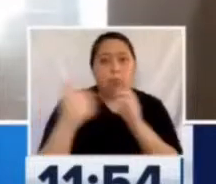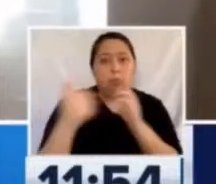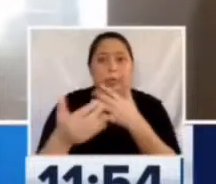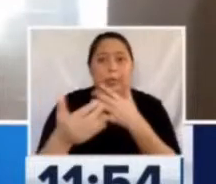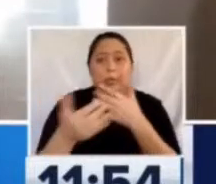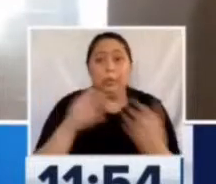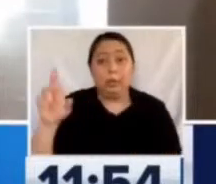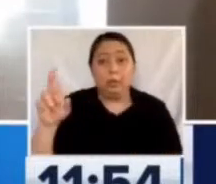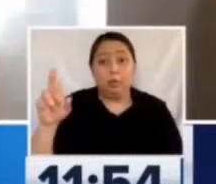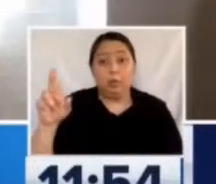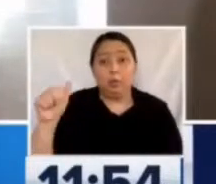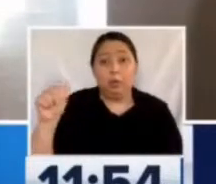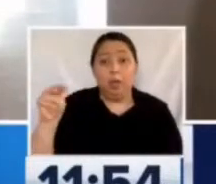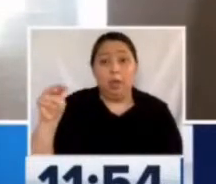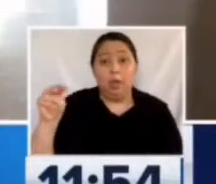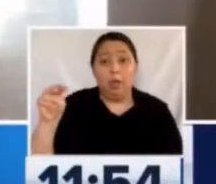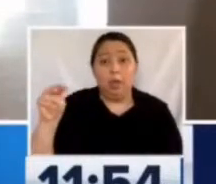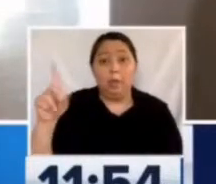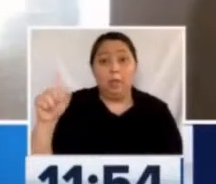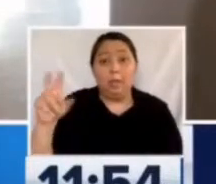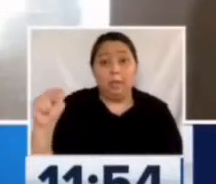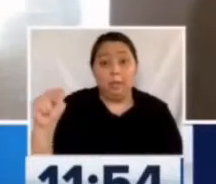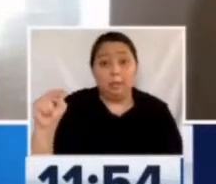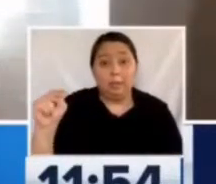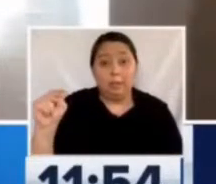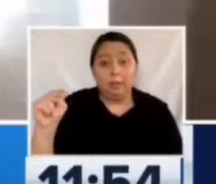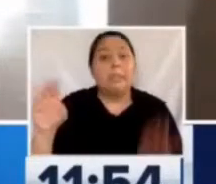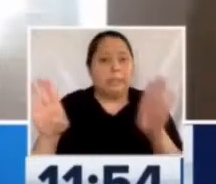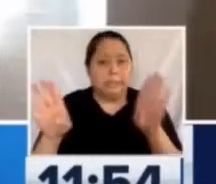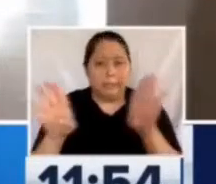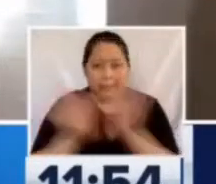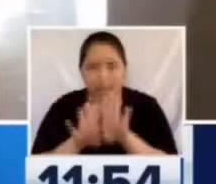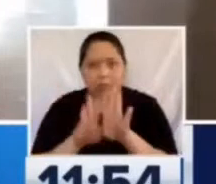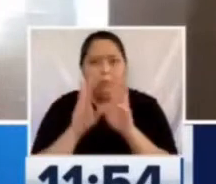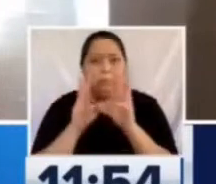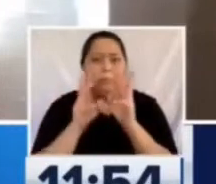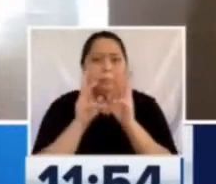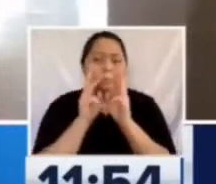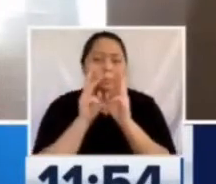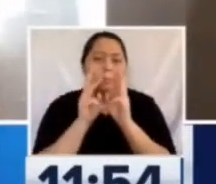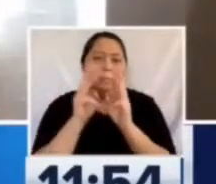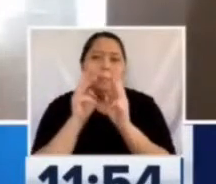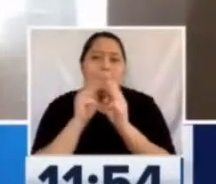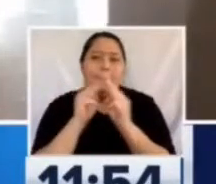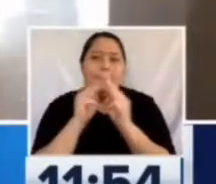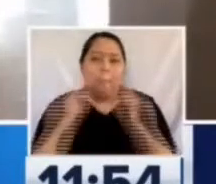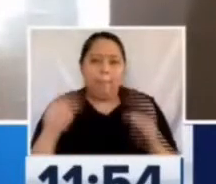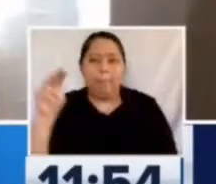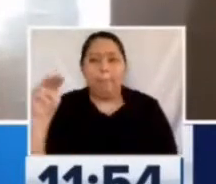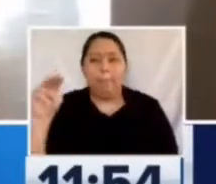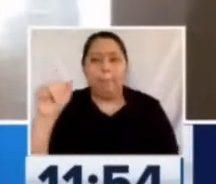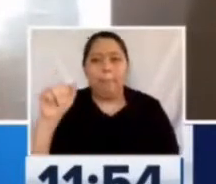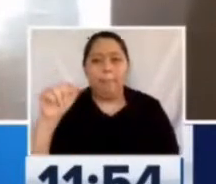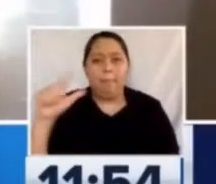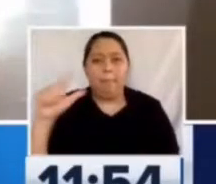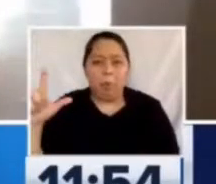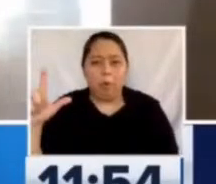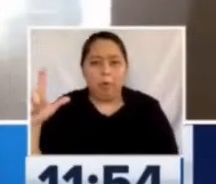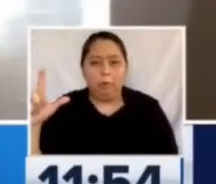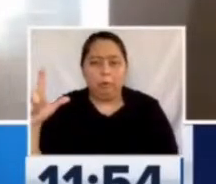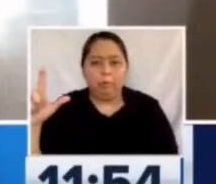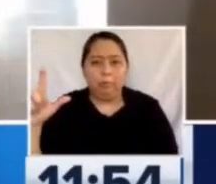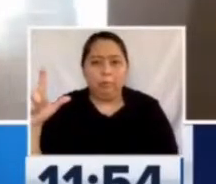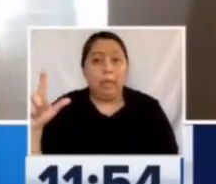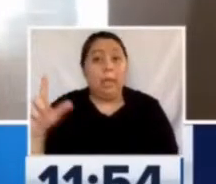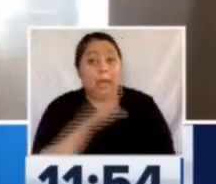po, individual at maging yung real estate sector po, ang nagtulong-tulong para makalikom ng pondo para sa COVID-19